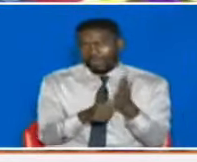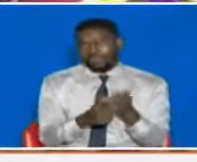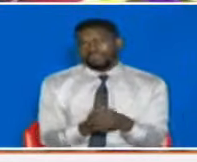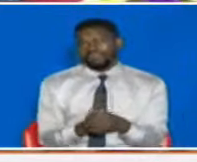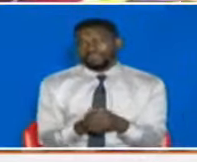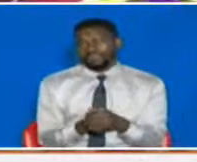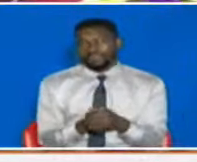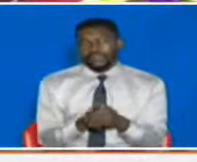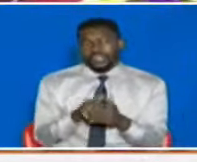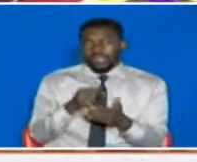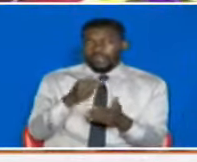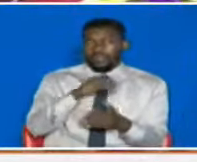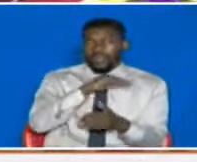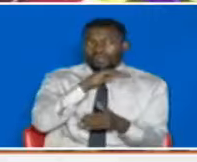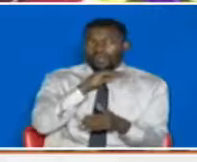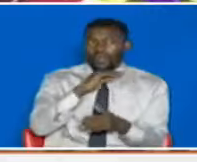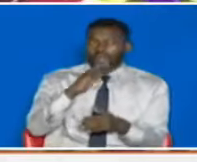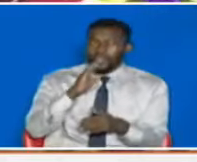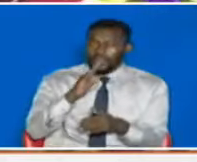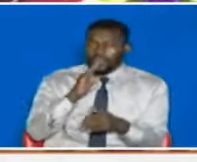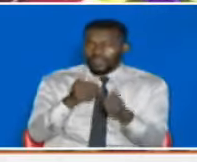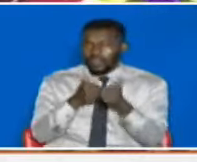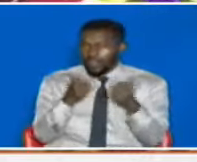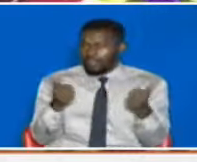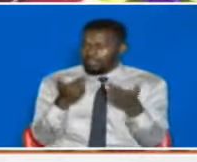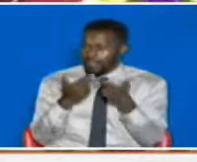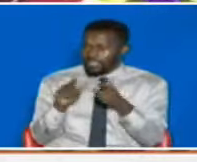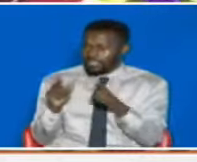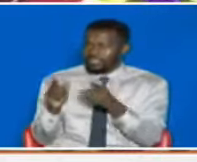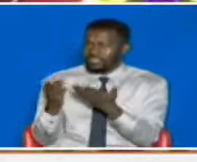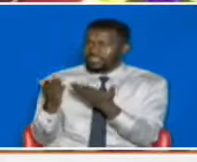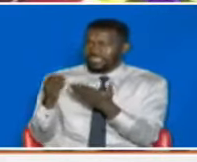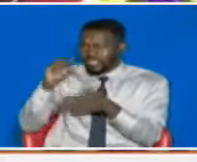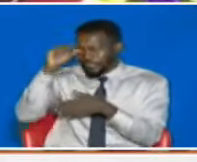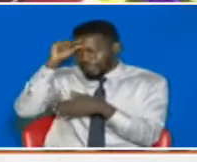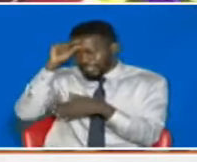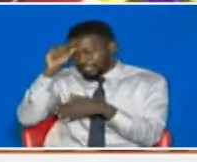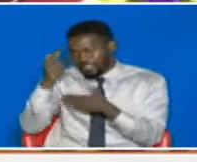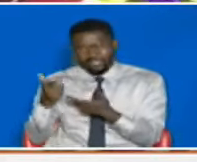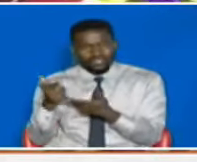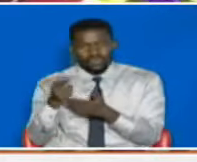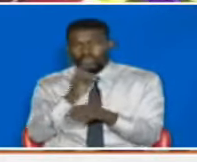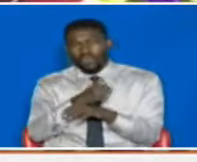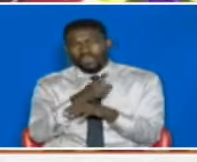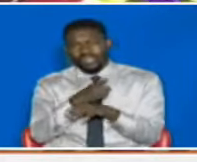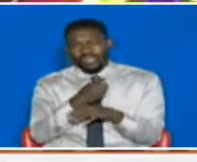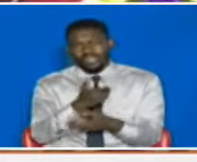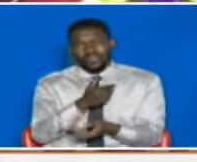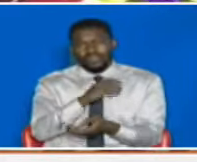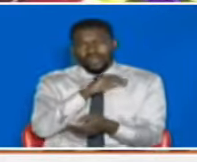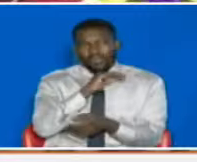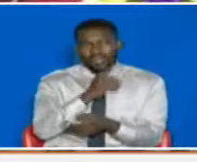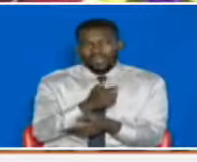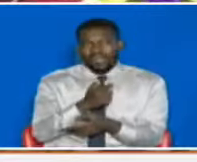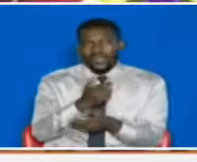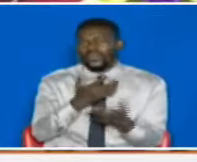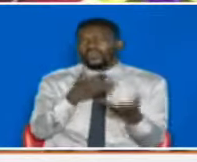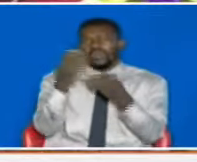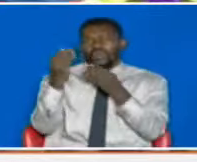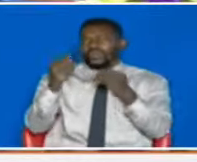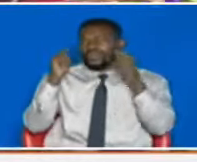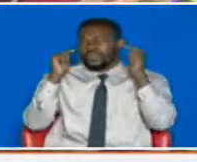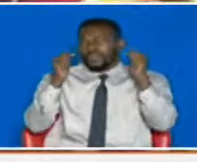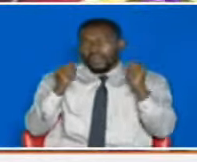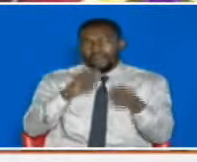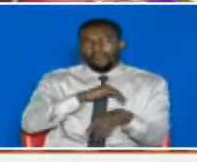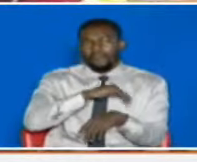vile aliongea jana, wanatoa matamshi na mwambia, "Hey, sasa utaenda kufanya maandamano Addis Ababa." Raila Odinga